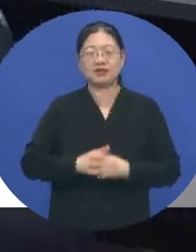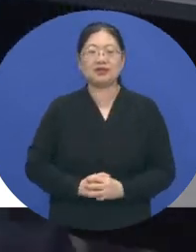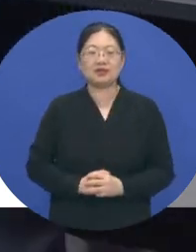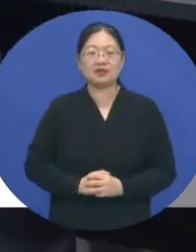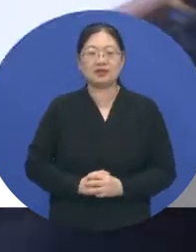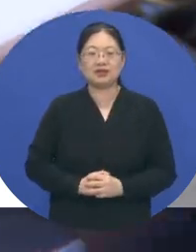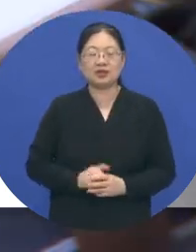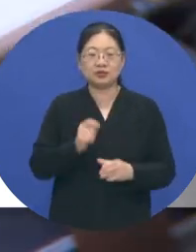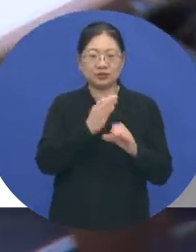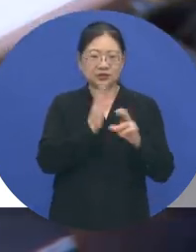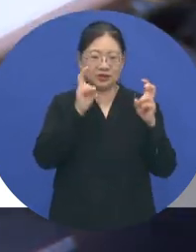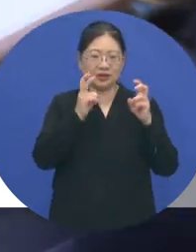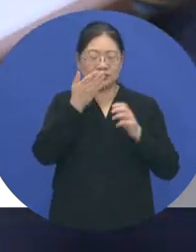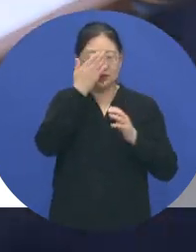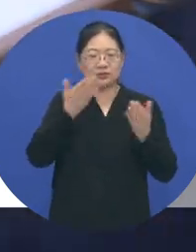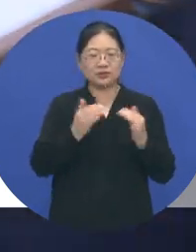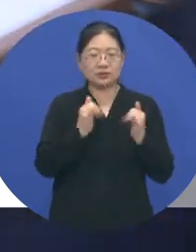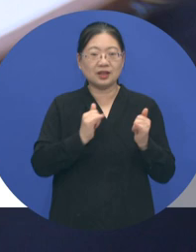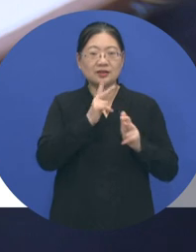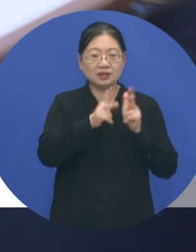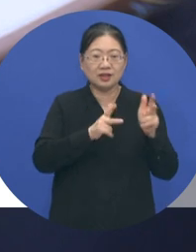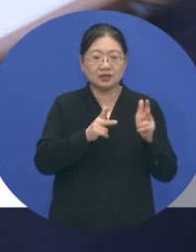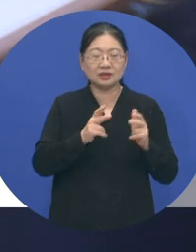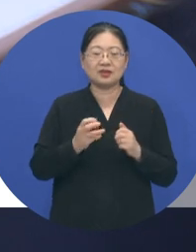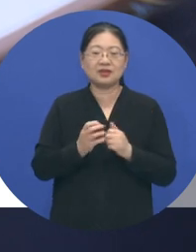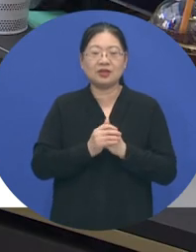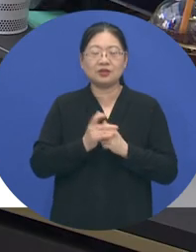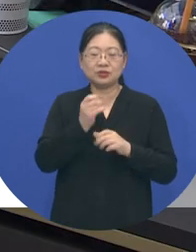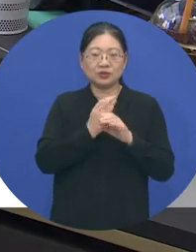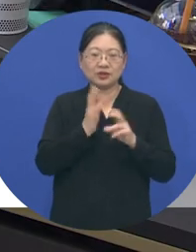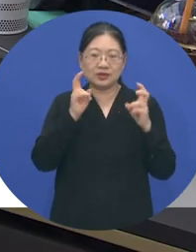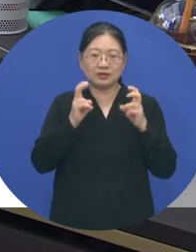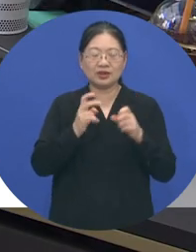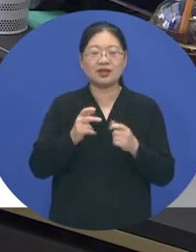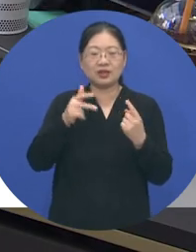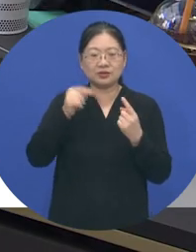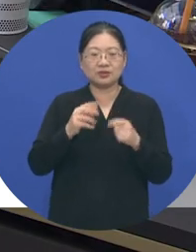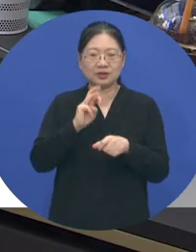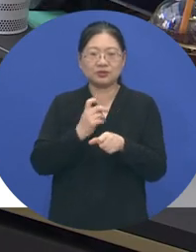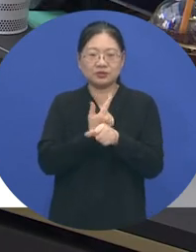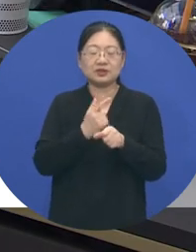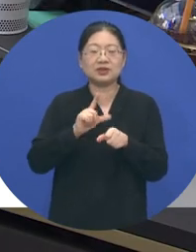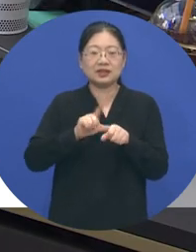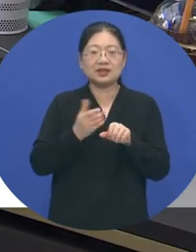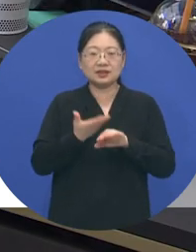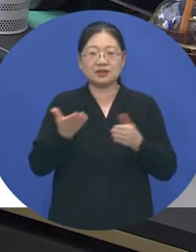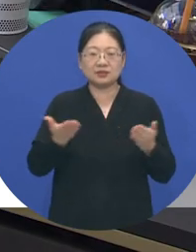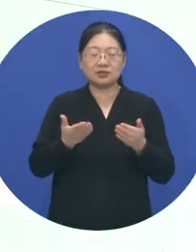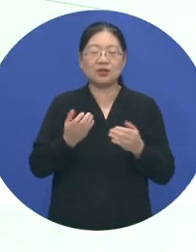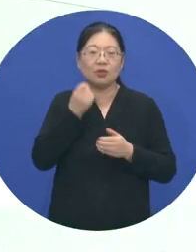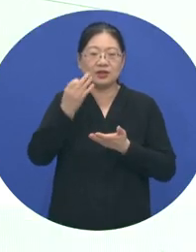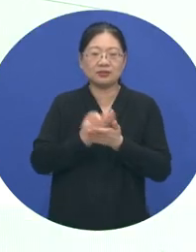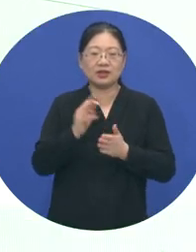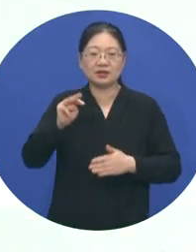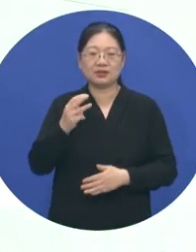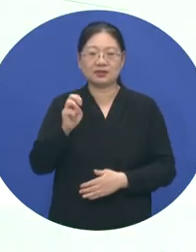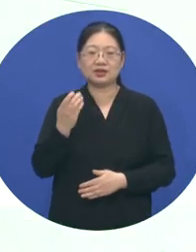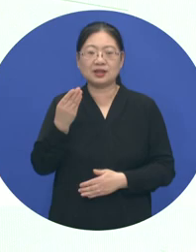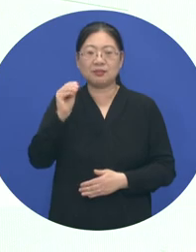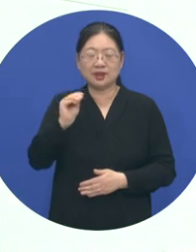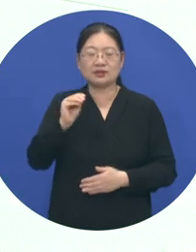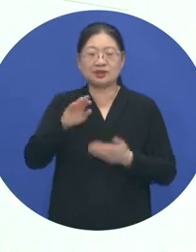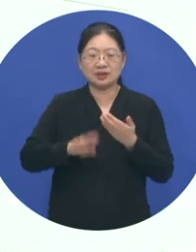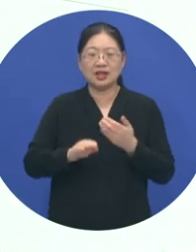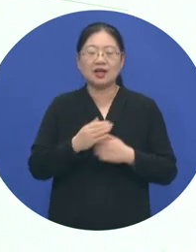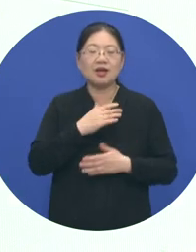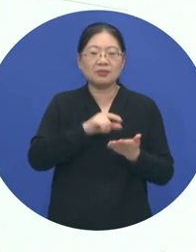밝혔습니다. 중소기업 청년 노동자 지원 사업은 도내 중소기업에 주 36시간 이상 근무하면서 월 급여 334만